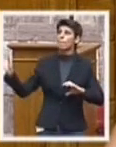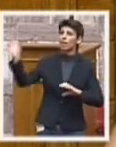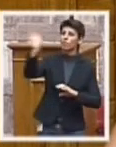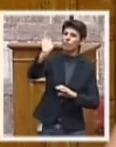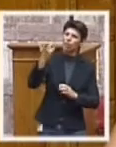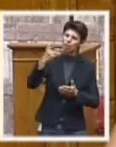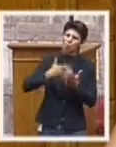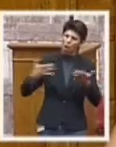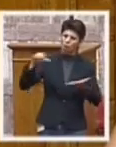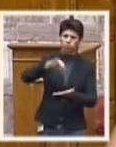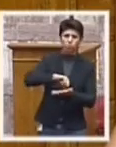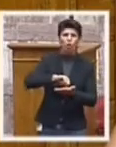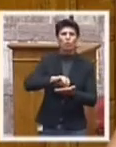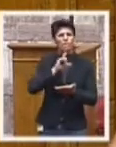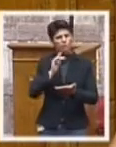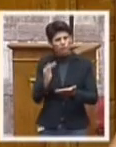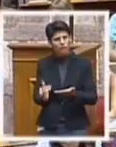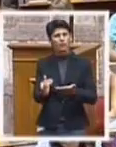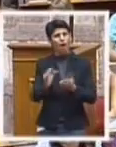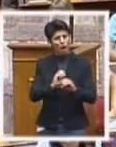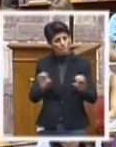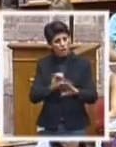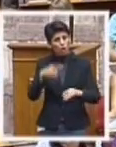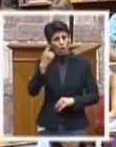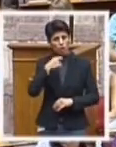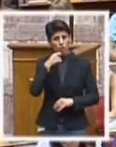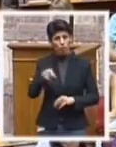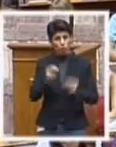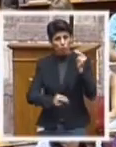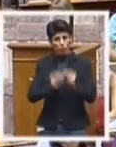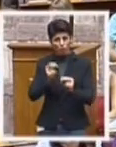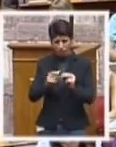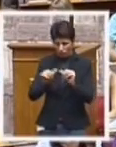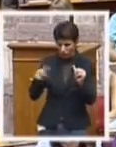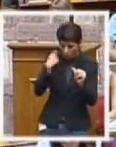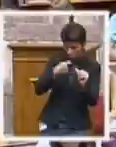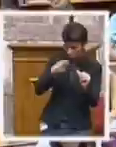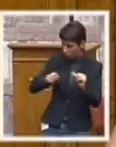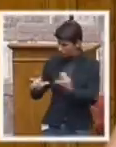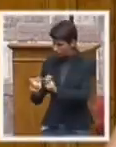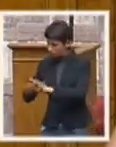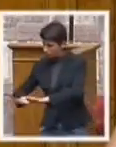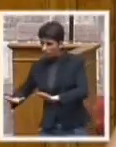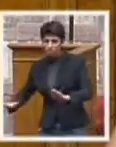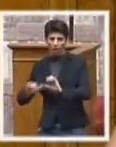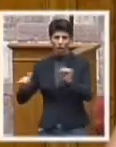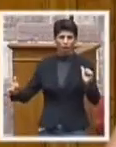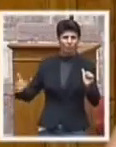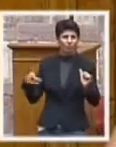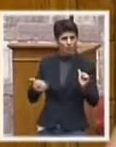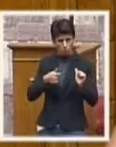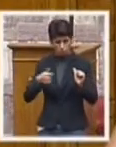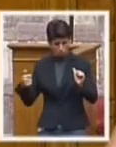στα αστικά κέντρα για τον ίδιο λόγο. Το πρόβλημα της αποξένωσης δεν είναι το μόνο που πλήττει το θεσμό της οικογένειας, αλλά και της